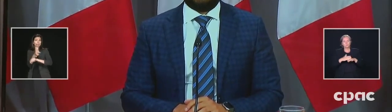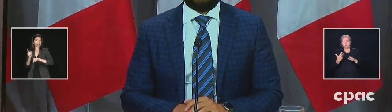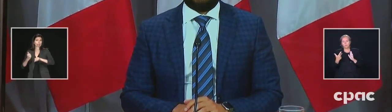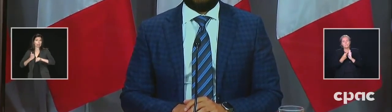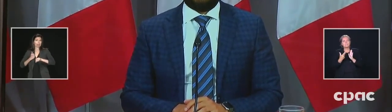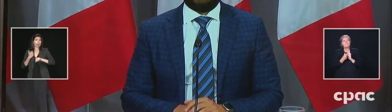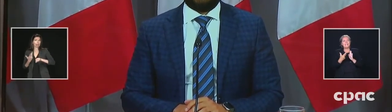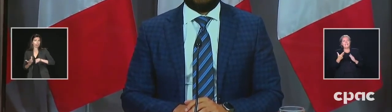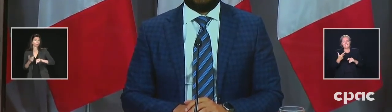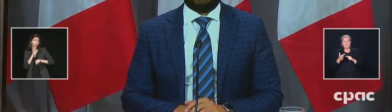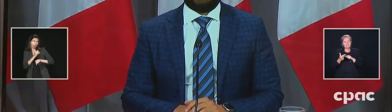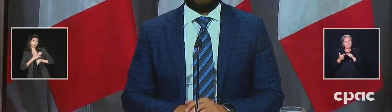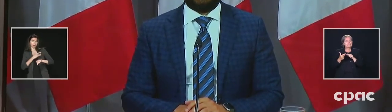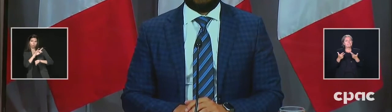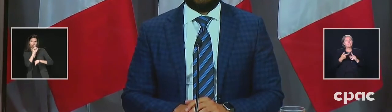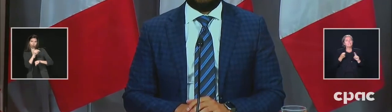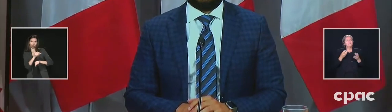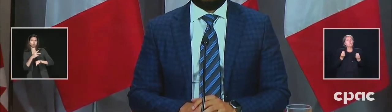s'attendre à les recevoir?